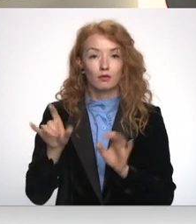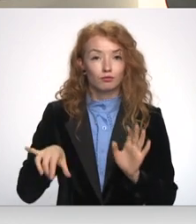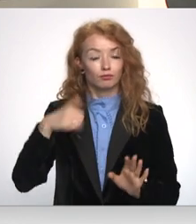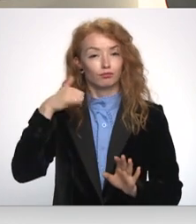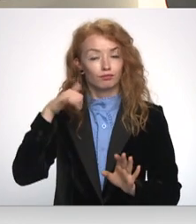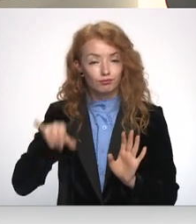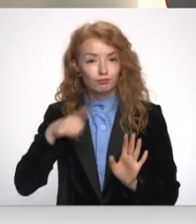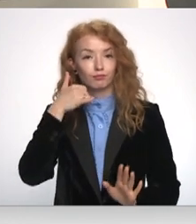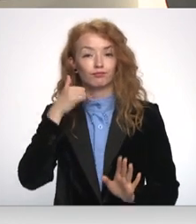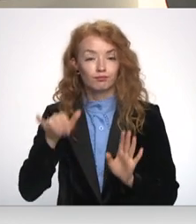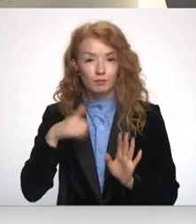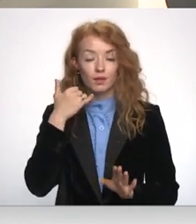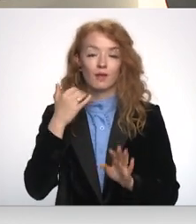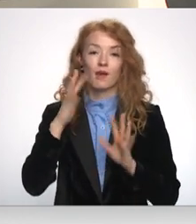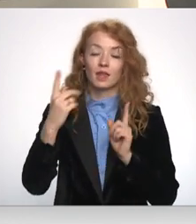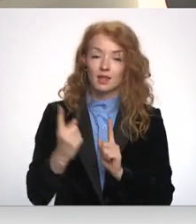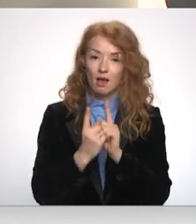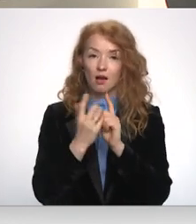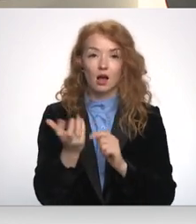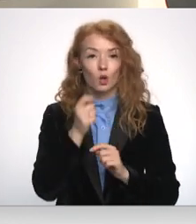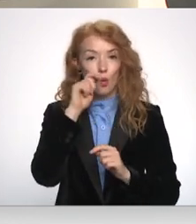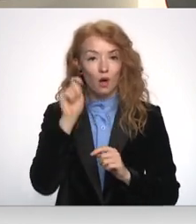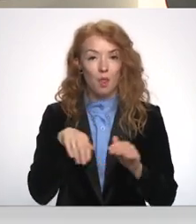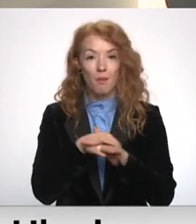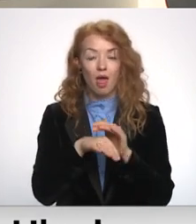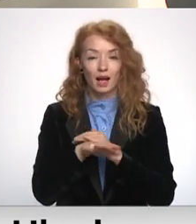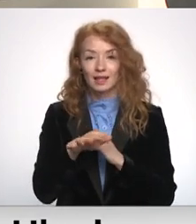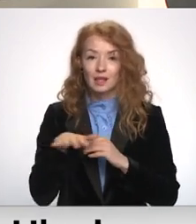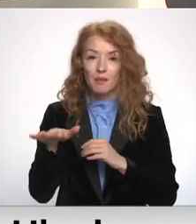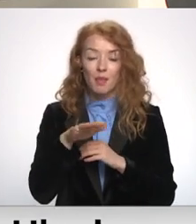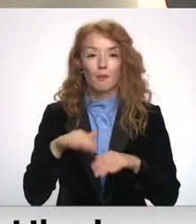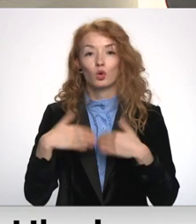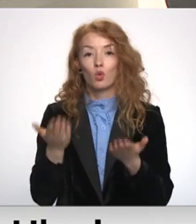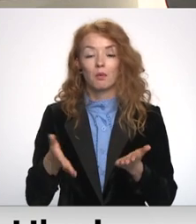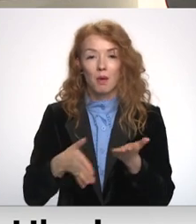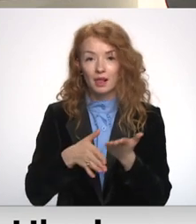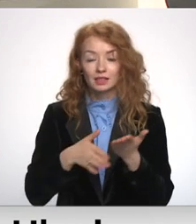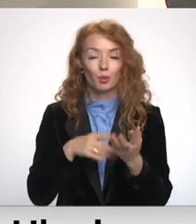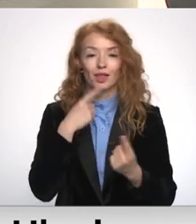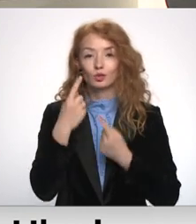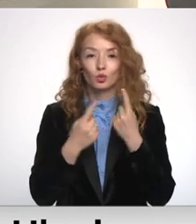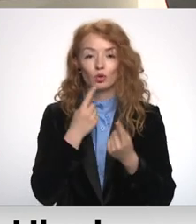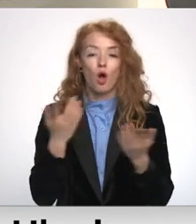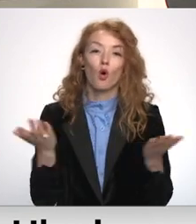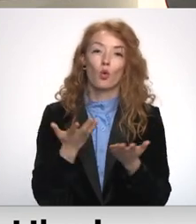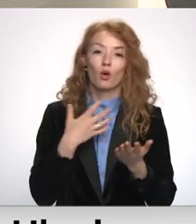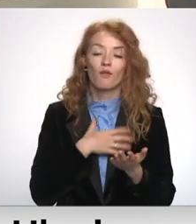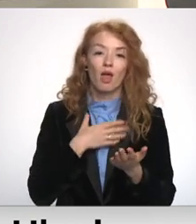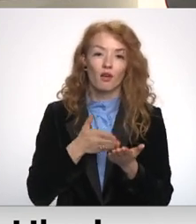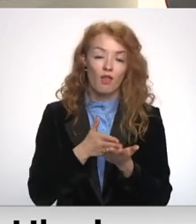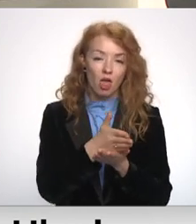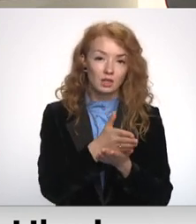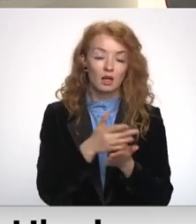zvanus, kurš satiekas ar Ukrainas karabēgļu ģimenēm, sniedz palīdzību, izrunā kādi, kur jāvēršās,